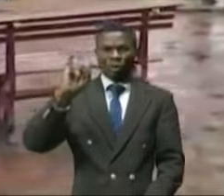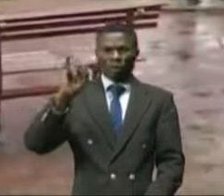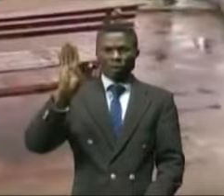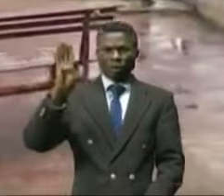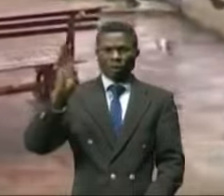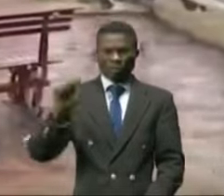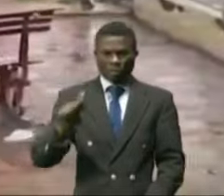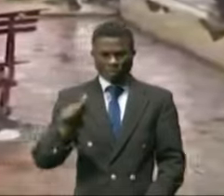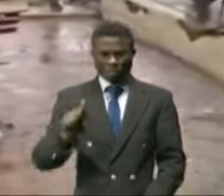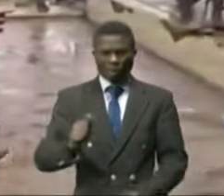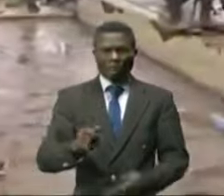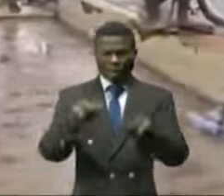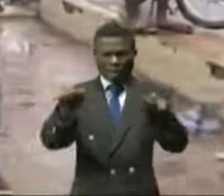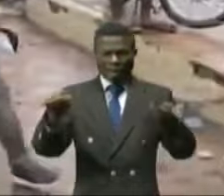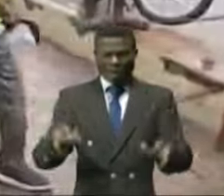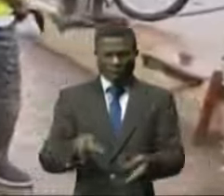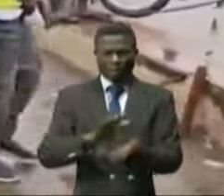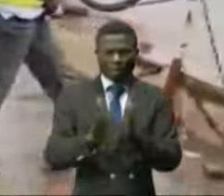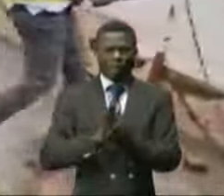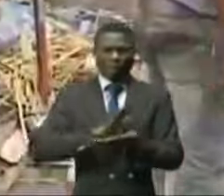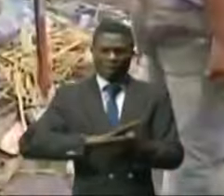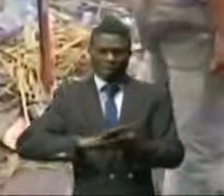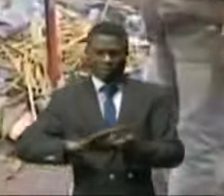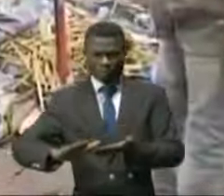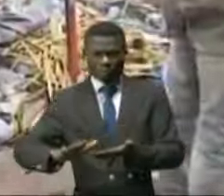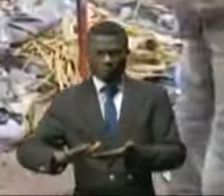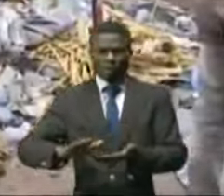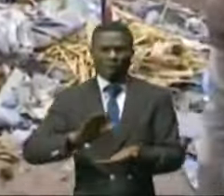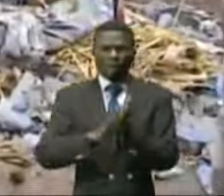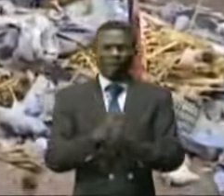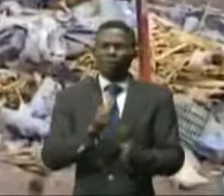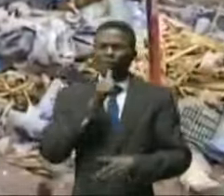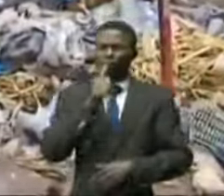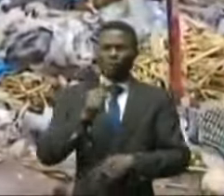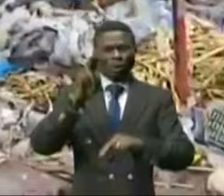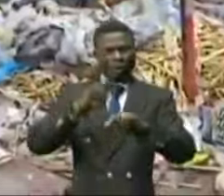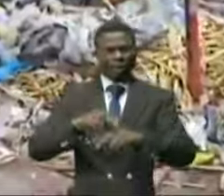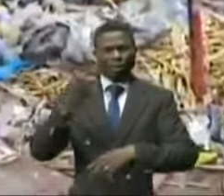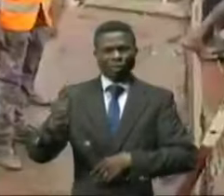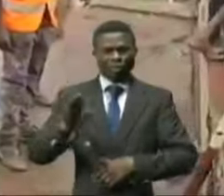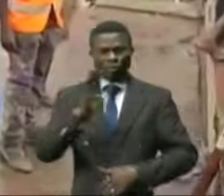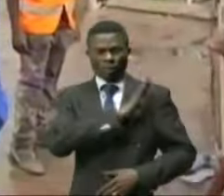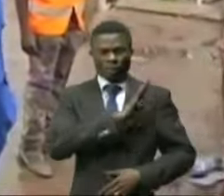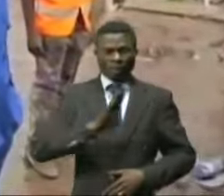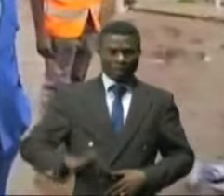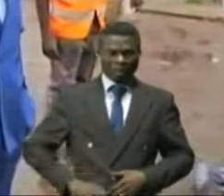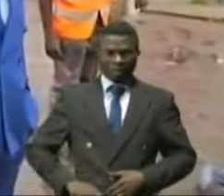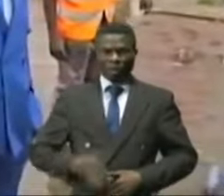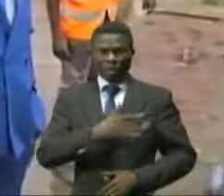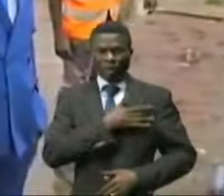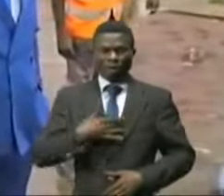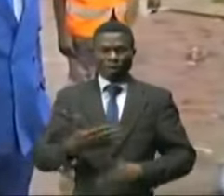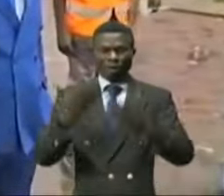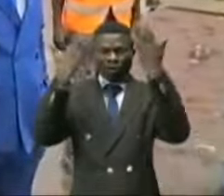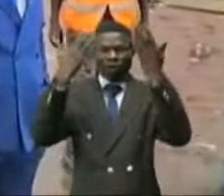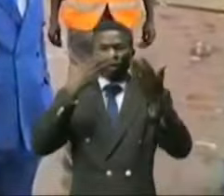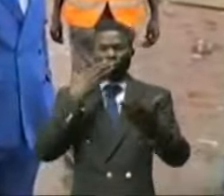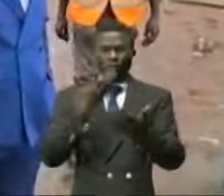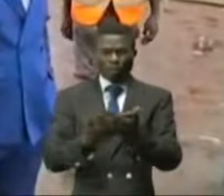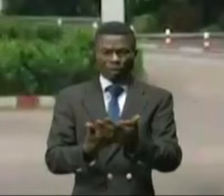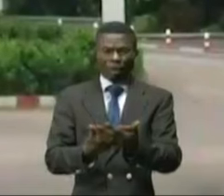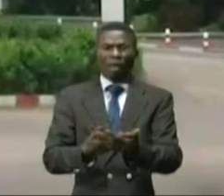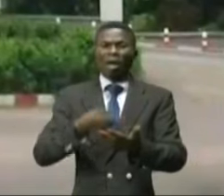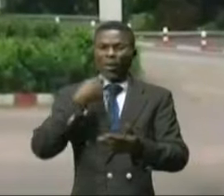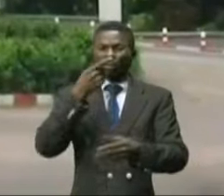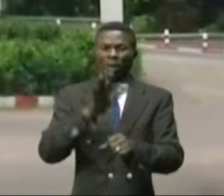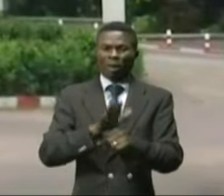écuries, l'environnement est assaini et il fait beau vivre. Les bourgmestres, Dieu merci Maïbazi Luanga, insistent